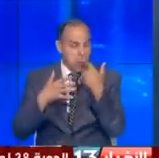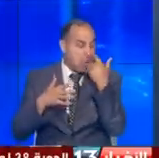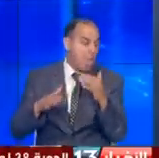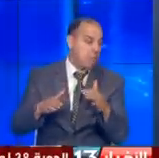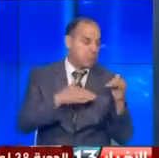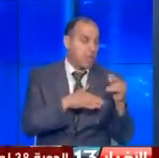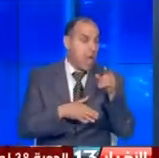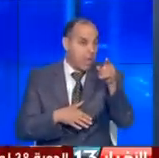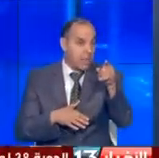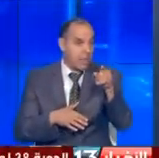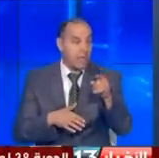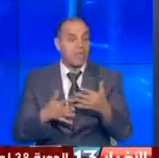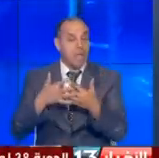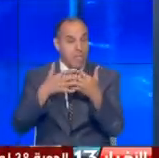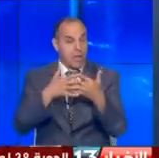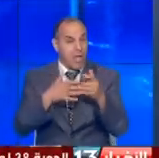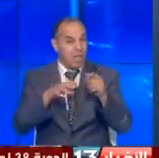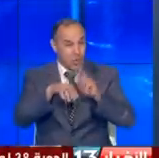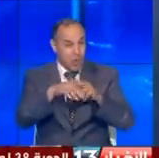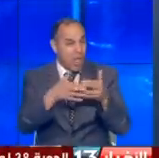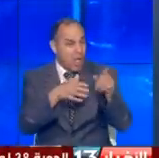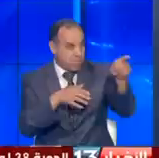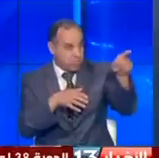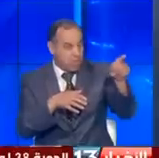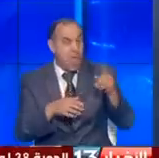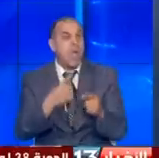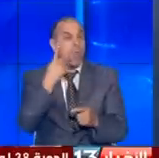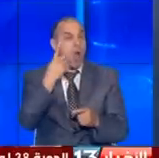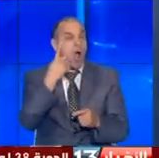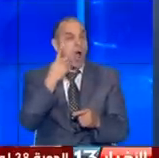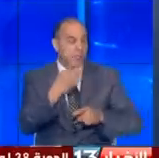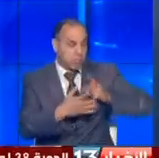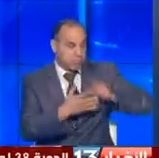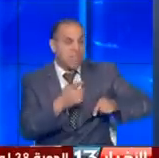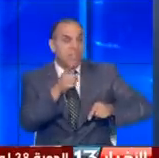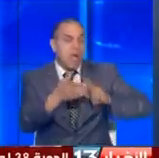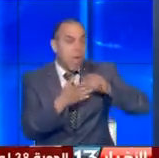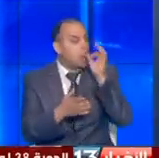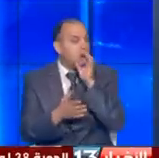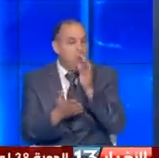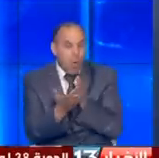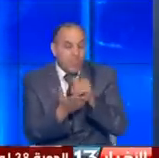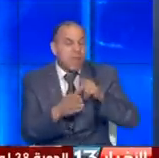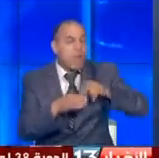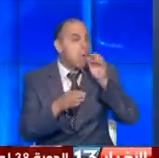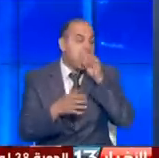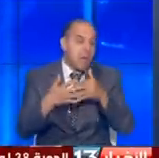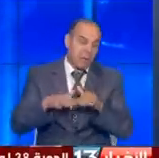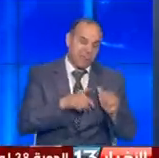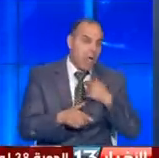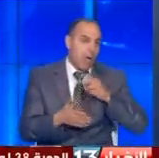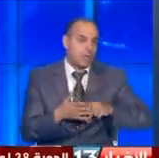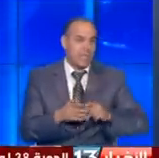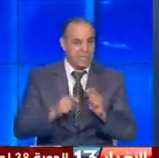دعا الأمير زيد الولايات المتحدة، وهي الدولة الوحيدة التي لم تصادق على اتفاقية حقوق الطفل، دعاها إلى